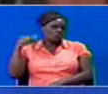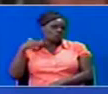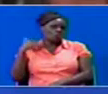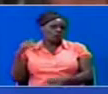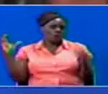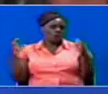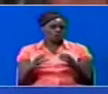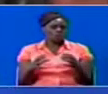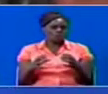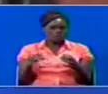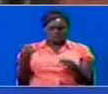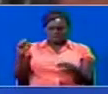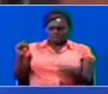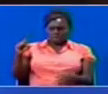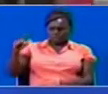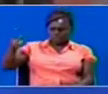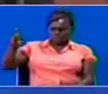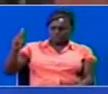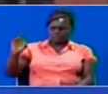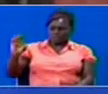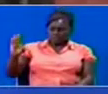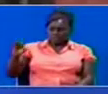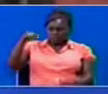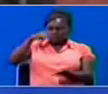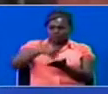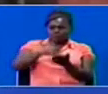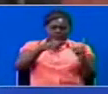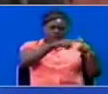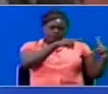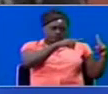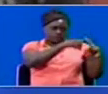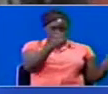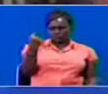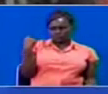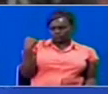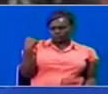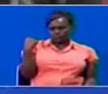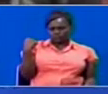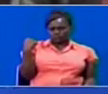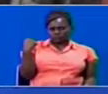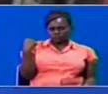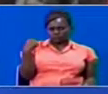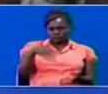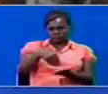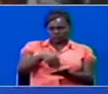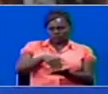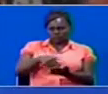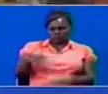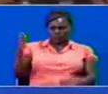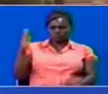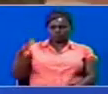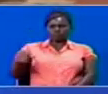Land Defense Force SLDF ndilo limehusika na visa vya hivi punde zaidi vya utepetevu wa usalama katika eneo